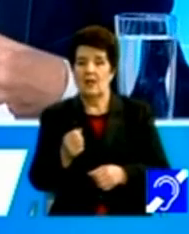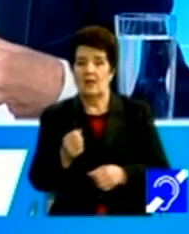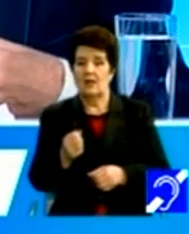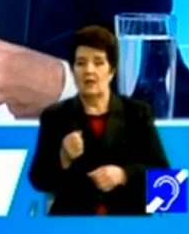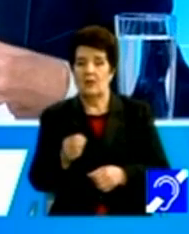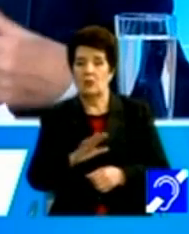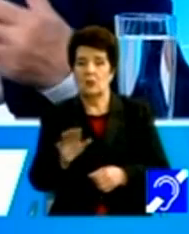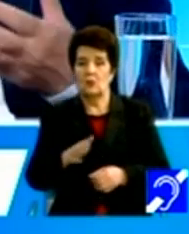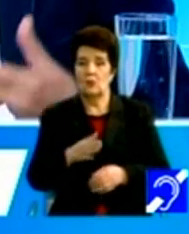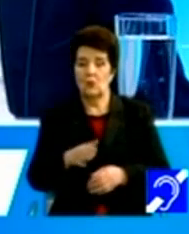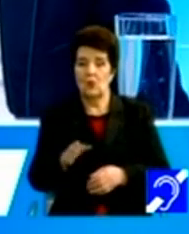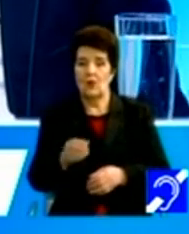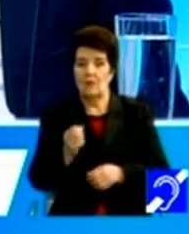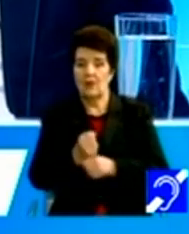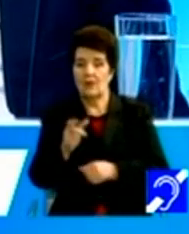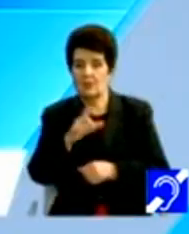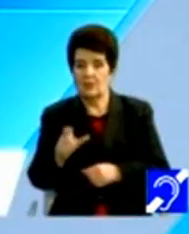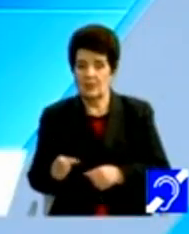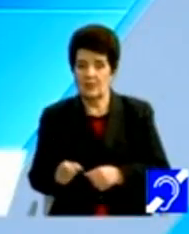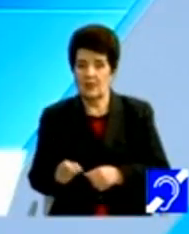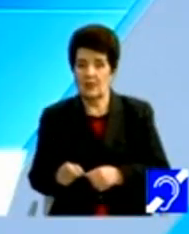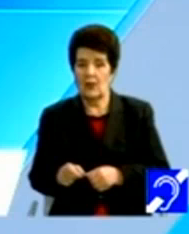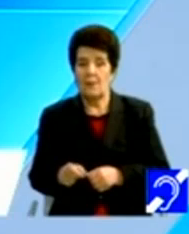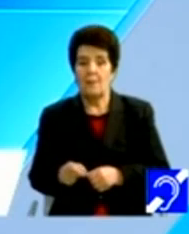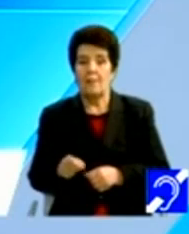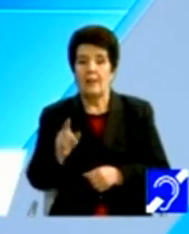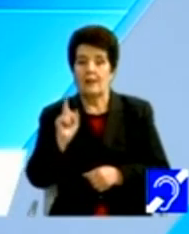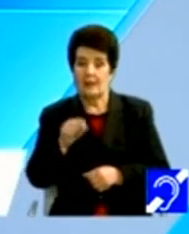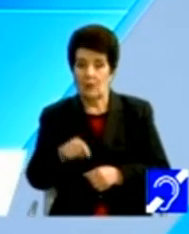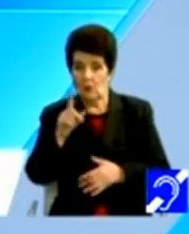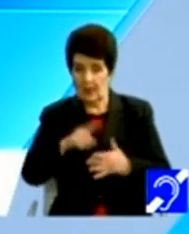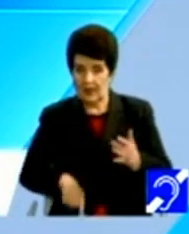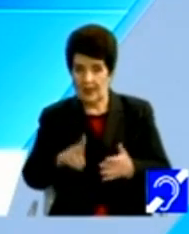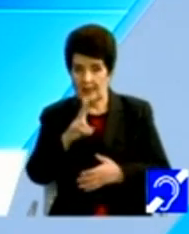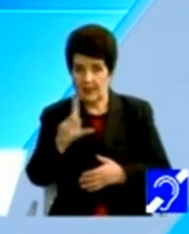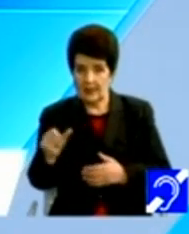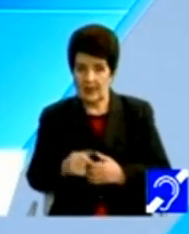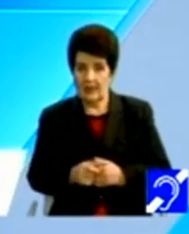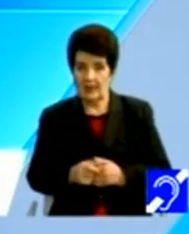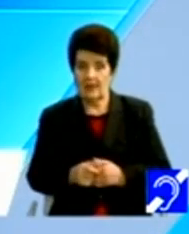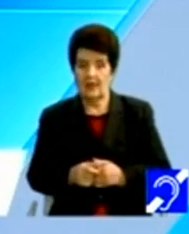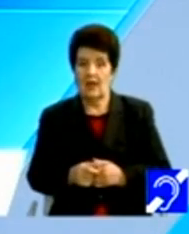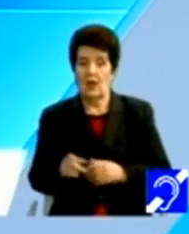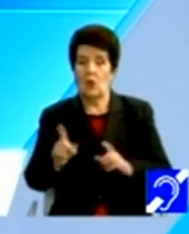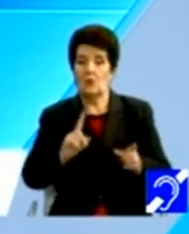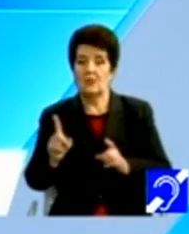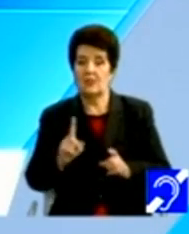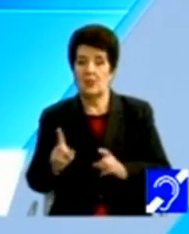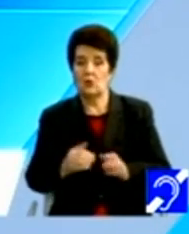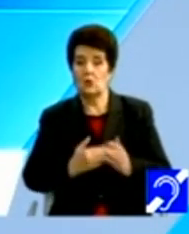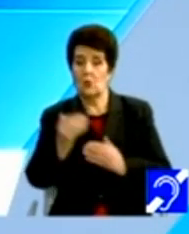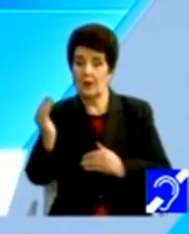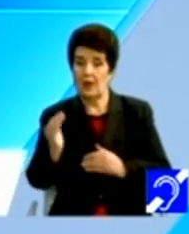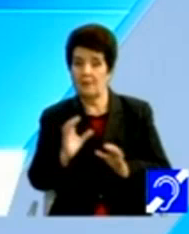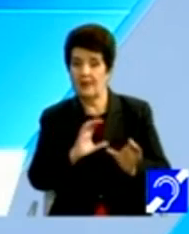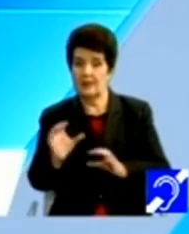ne determină pe noi cetățenii să le acceptăm. De aceea, eu cred că Consiliul Suprem de Securitate trebuie